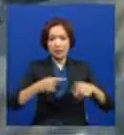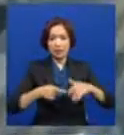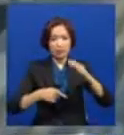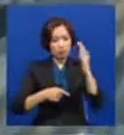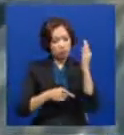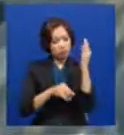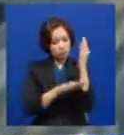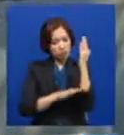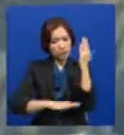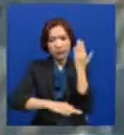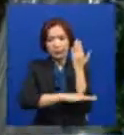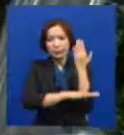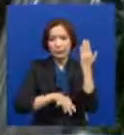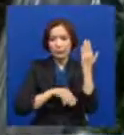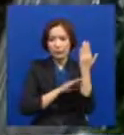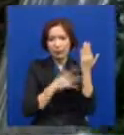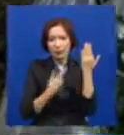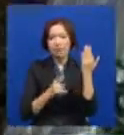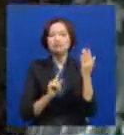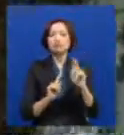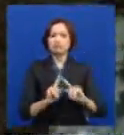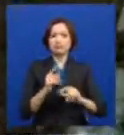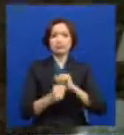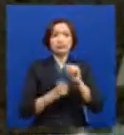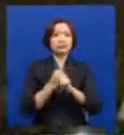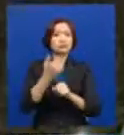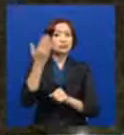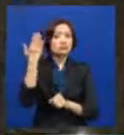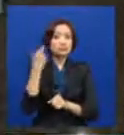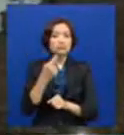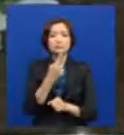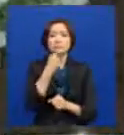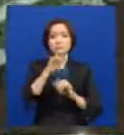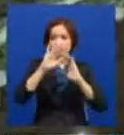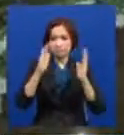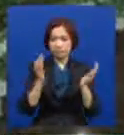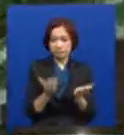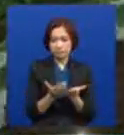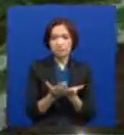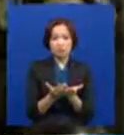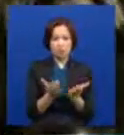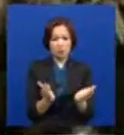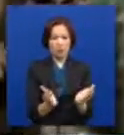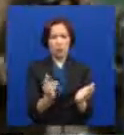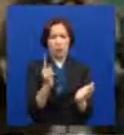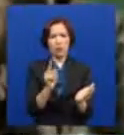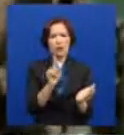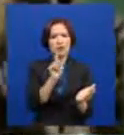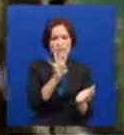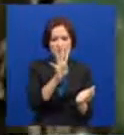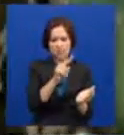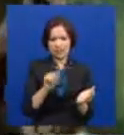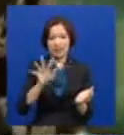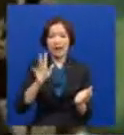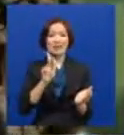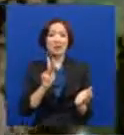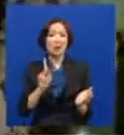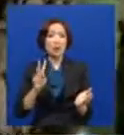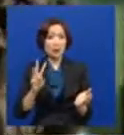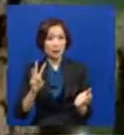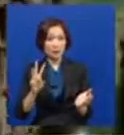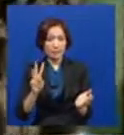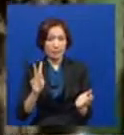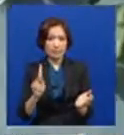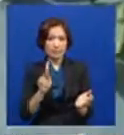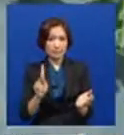วยป้องกันน้ำระเหยได้บ้างจากเมื่อปีที่แล้วแตงโมที่นำออกขายจะมีลูกโตลูกละ 4-5 กิโลกรัมแต่ปีนี้ลู